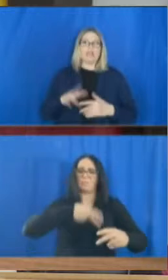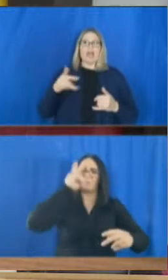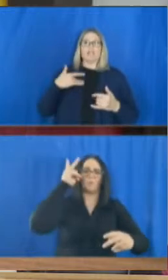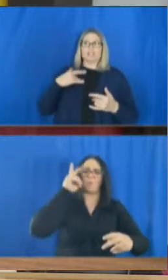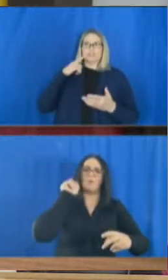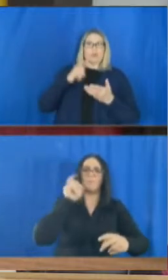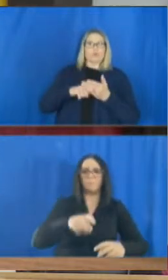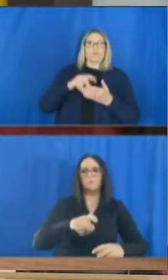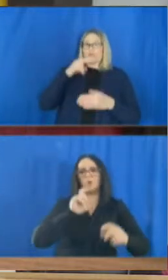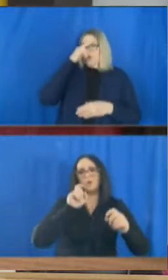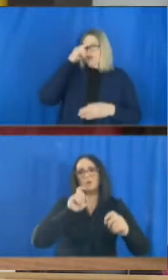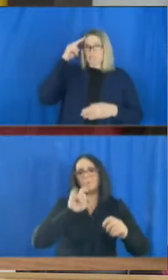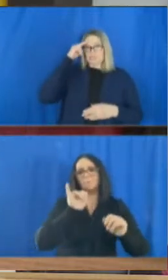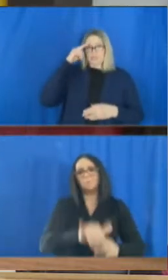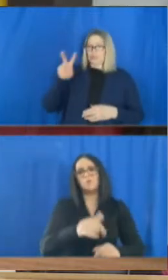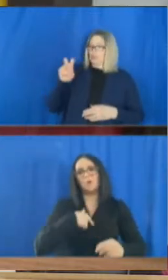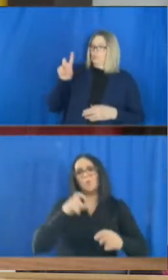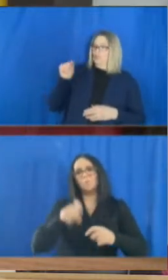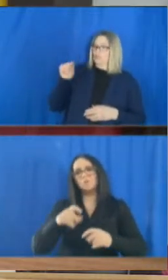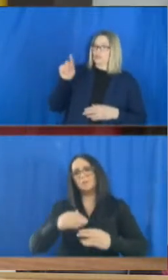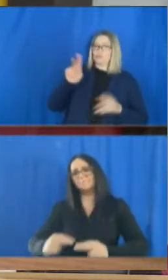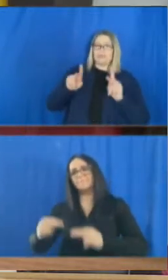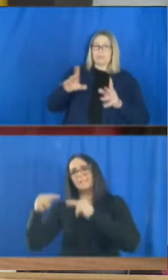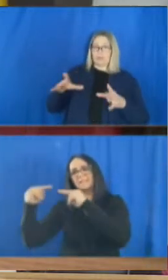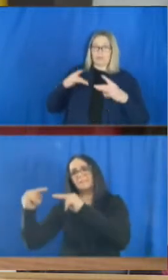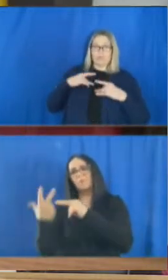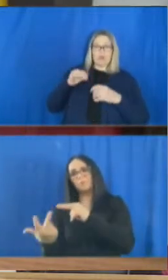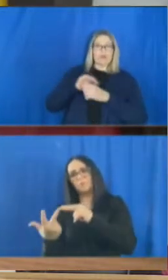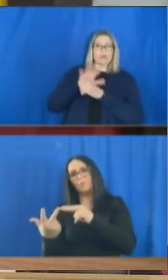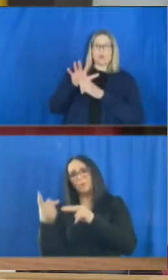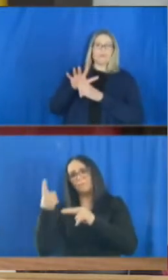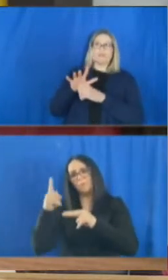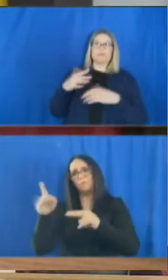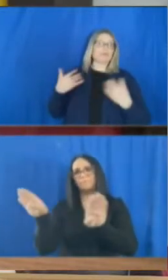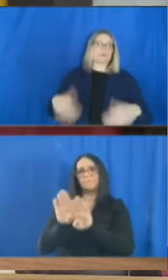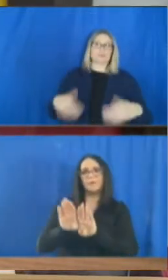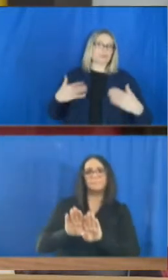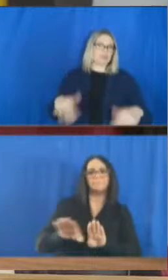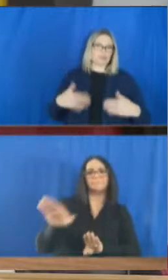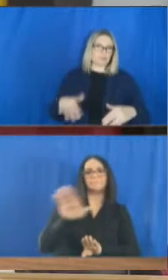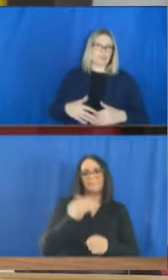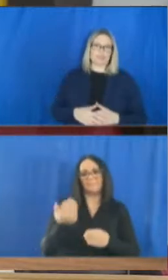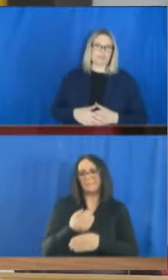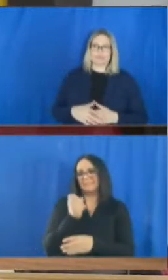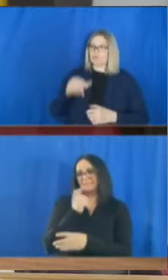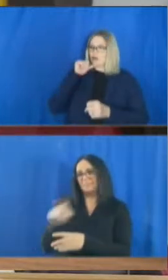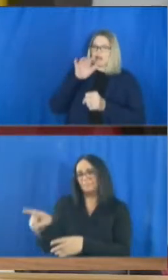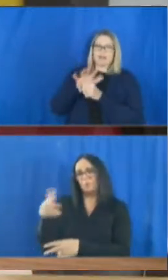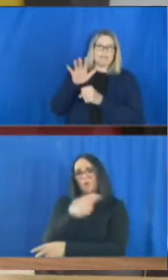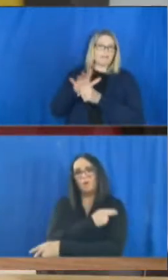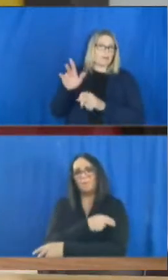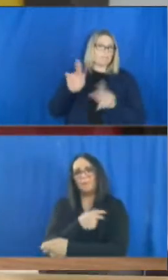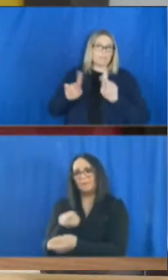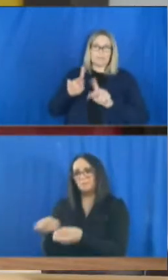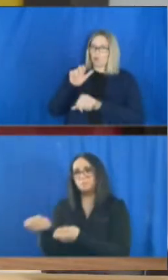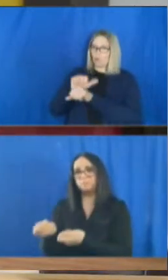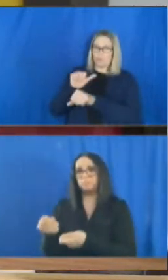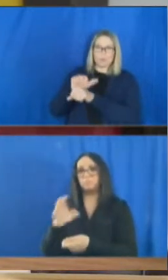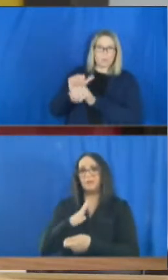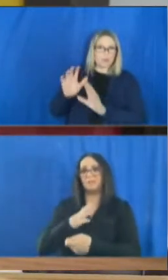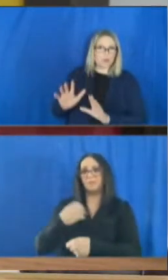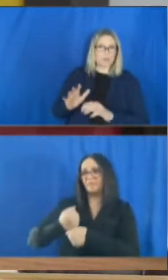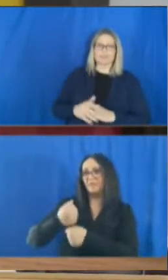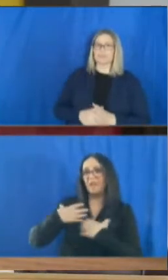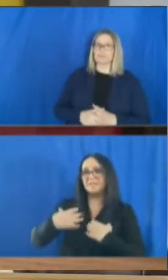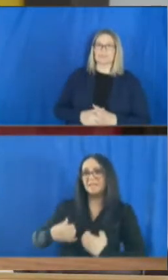et on va continuer à travailler avec les réseaux pour faire certaines qui peuvent continuer à gérer la situation au niveau de continuer à être